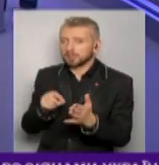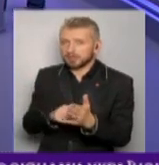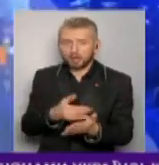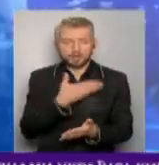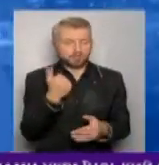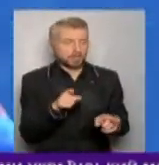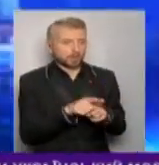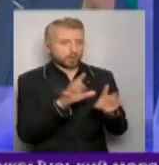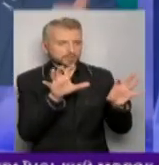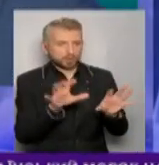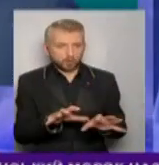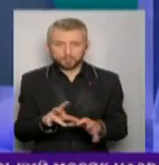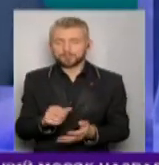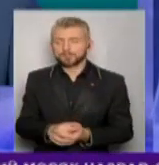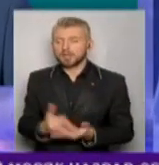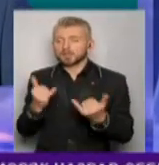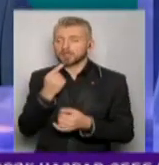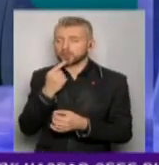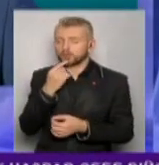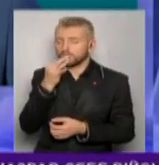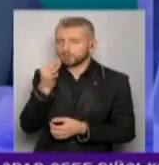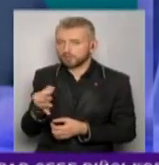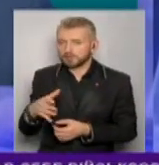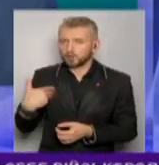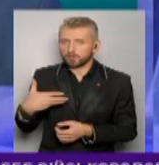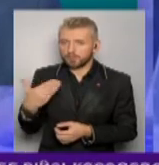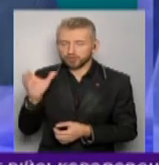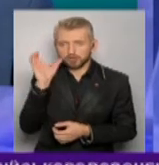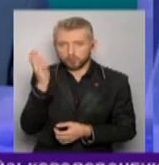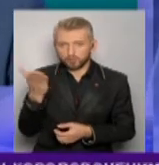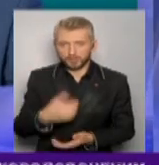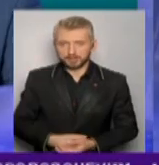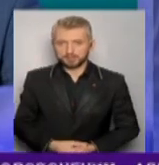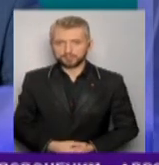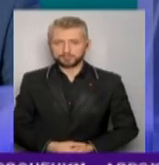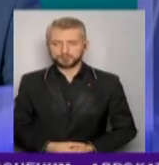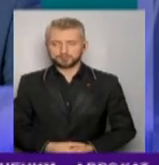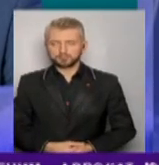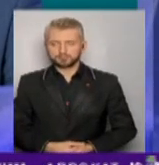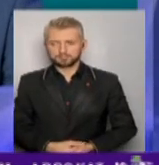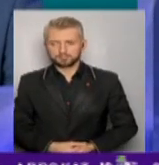наших глядачів. Закону. Зараз спробуємо дати відповідь. Добрий вечір, слухаємо, ви в ефірі, прошу, будь ласка.